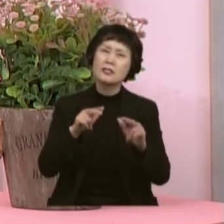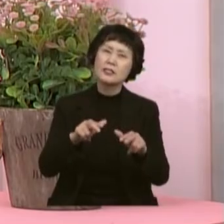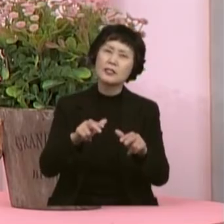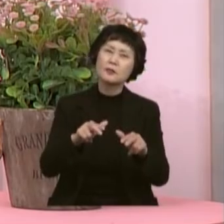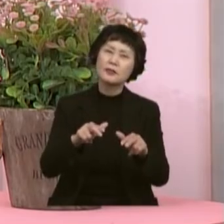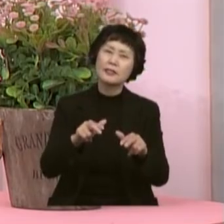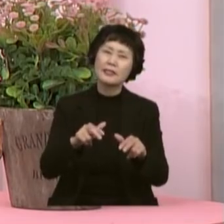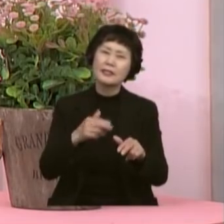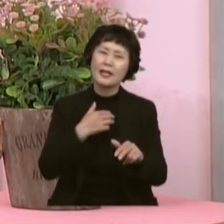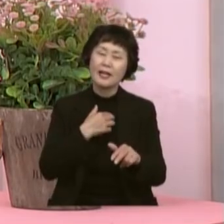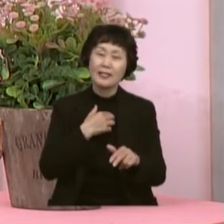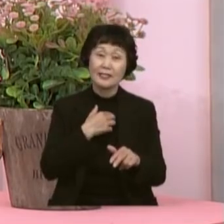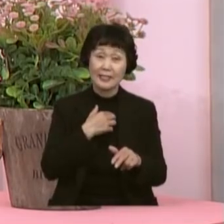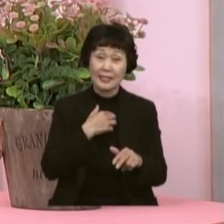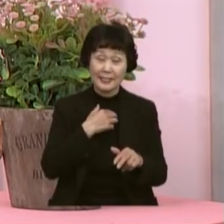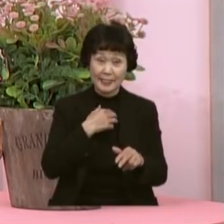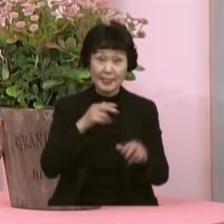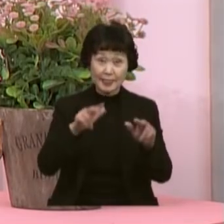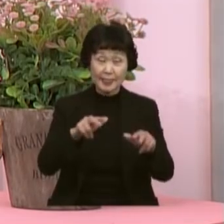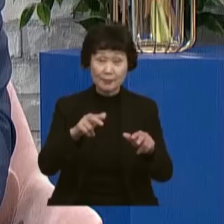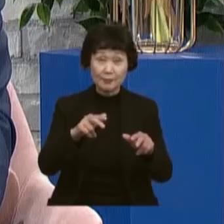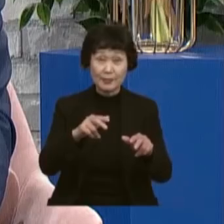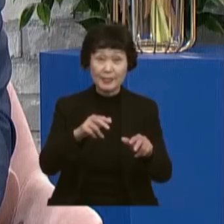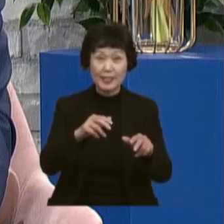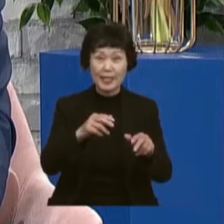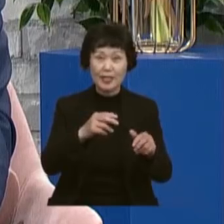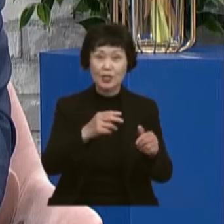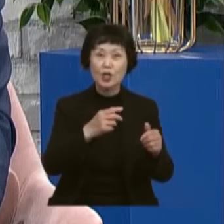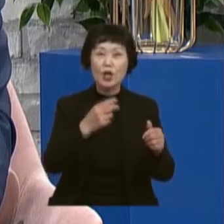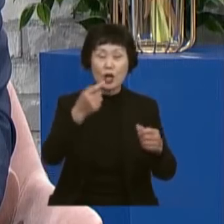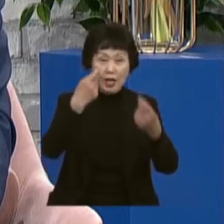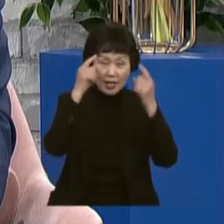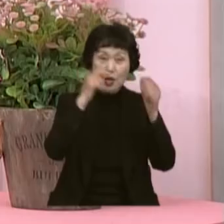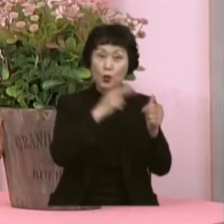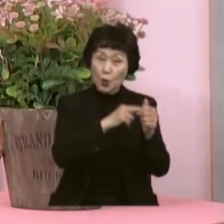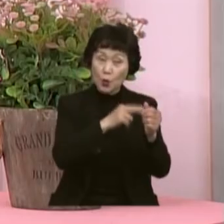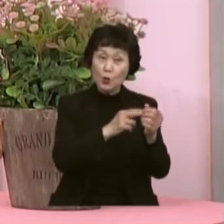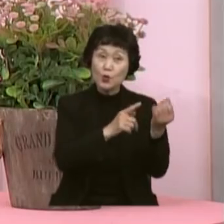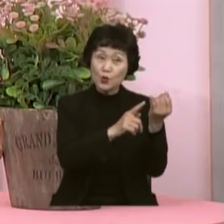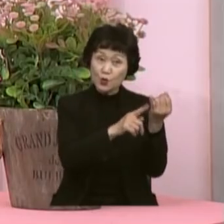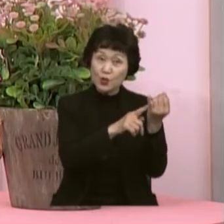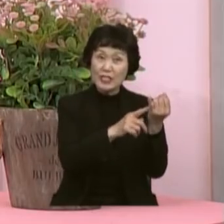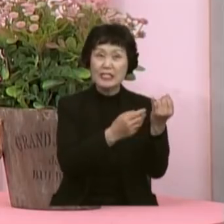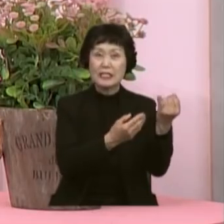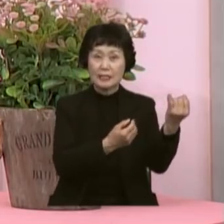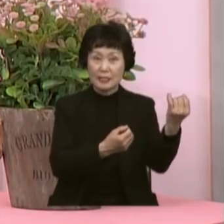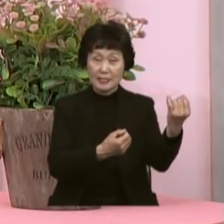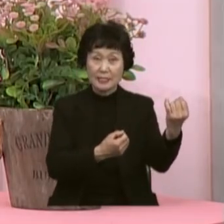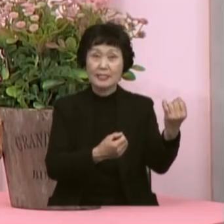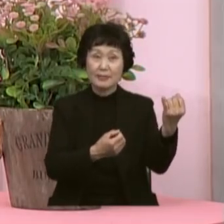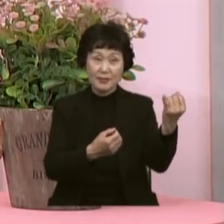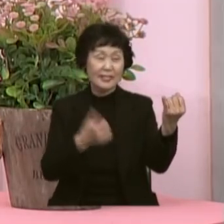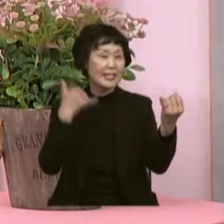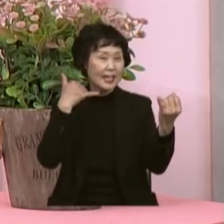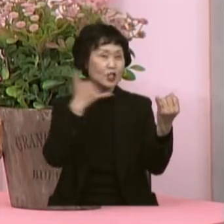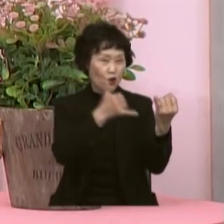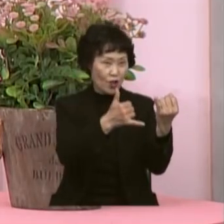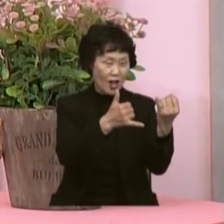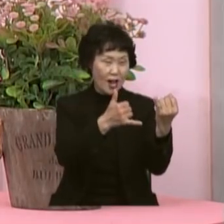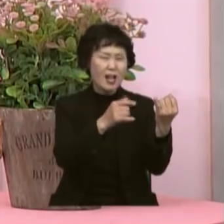코넬 교수로 가 있는 조은하 자매가 저한테 전화가 이제 돼서 야 은하 자매 죽다 살았다